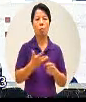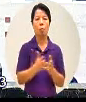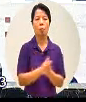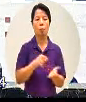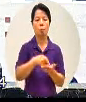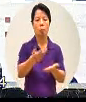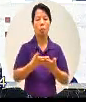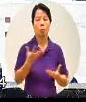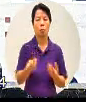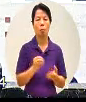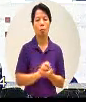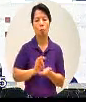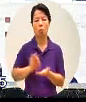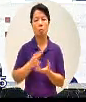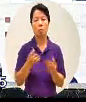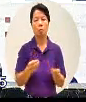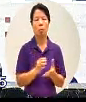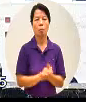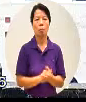共征收，也毋使用。